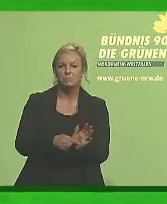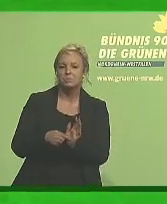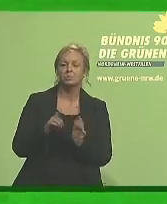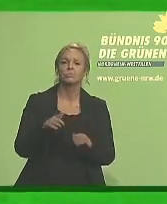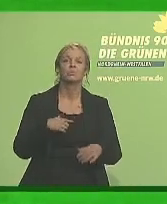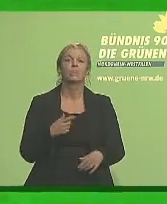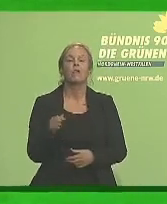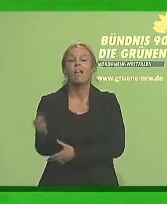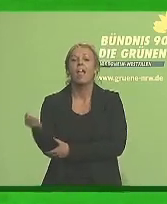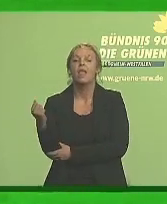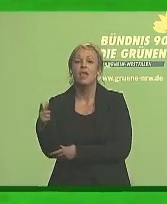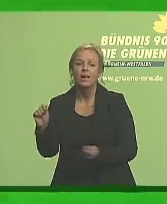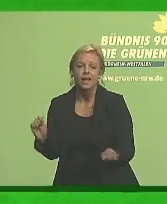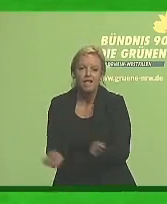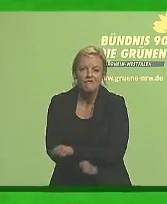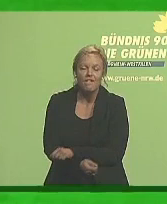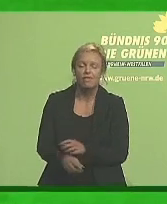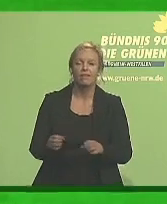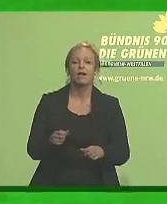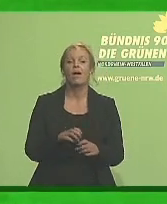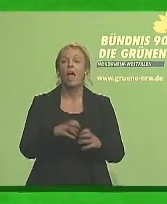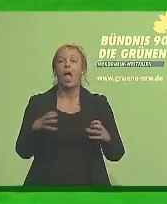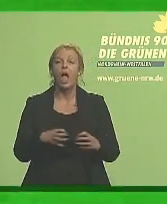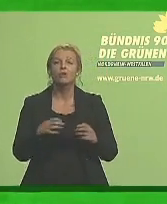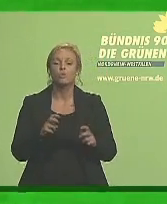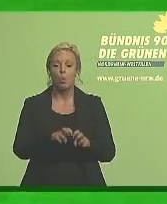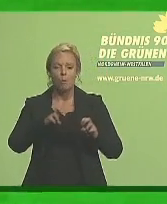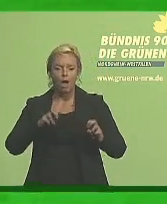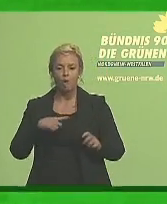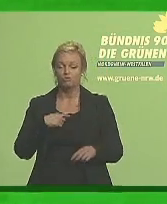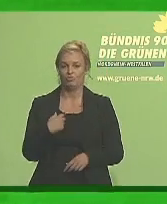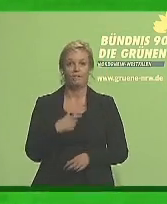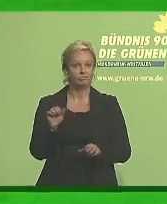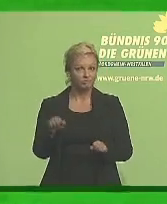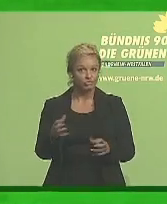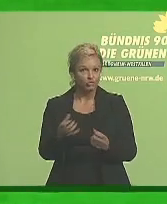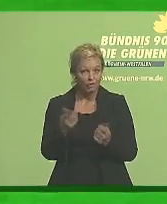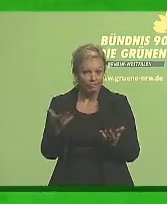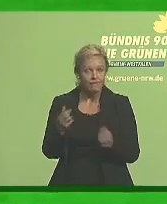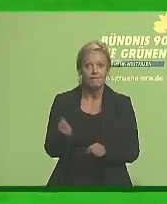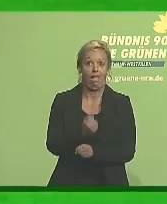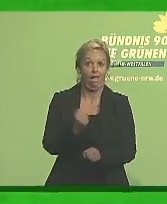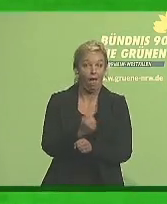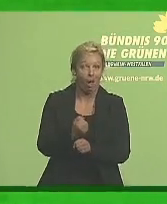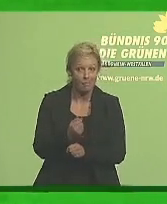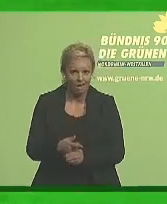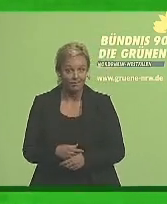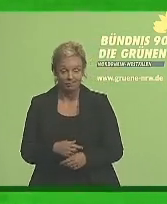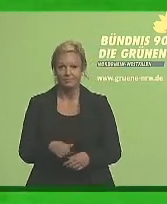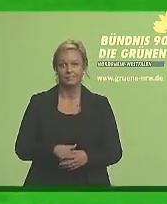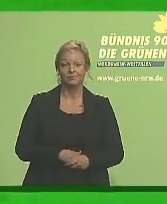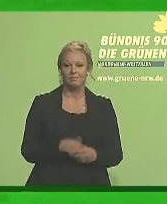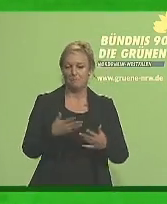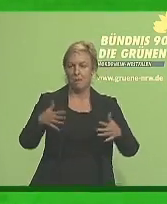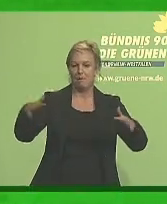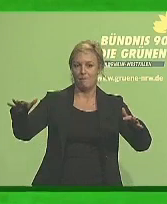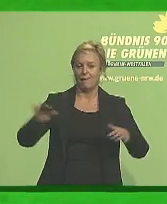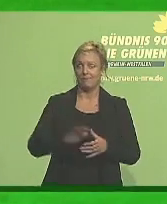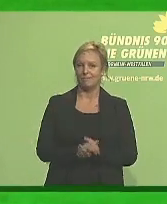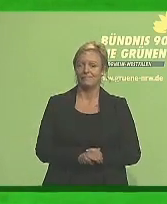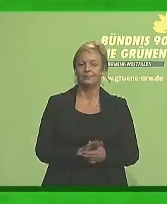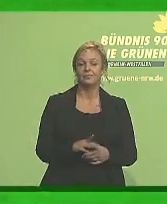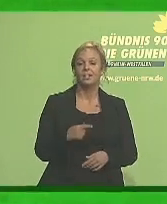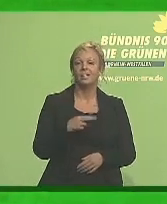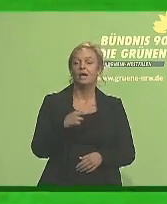Atomausstieg Arbeit in Europa schaffen kann. Der hat sogar die Zahlen getoppt, die wir im Green New Deal